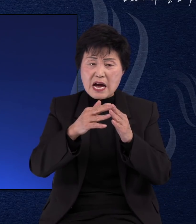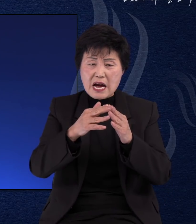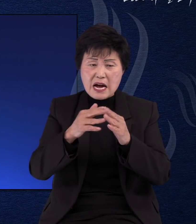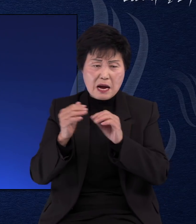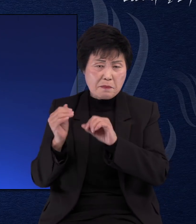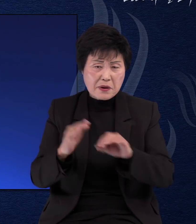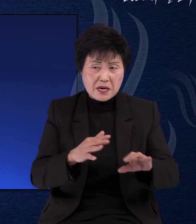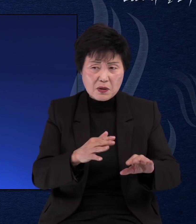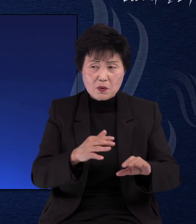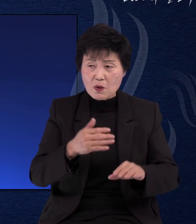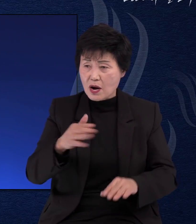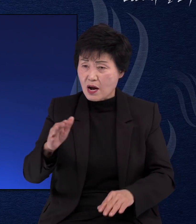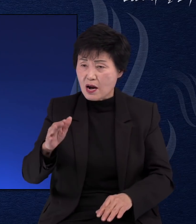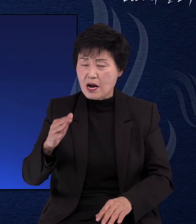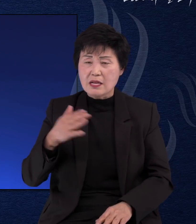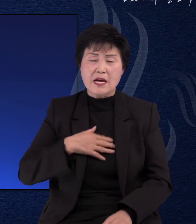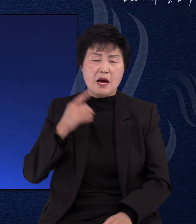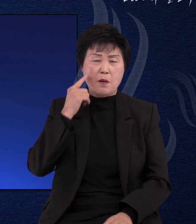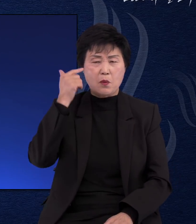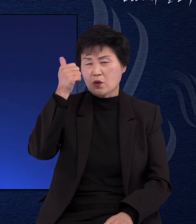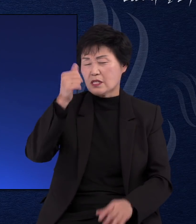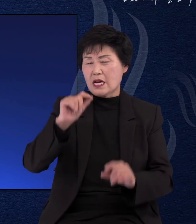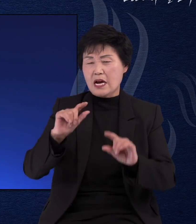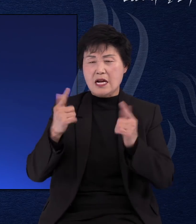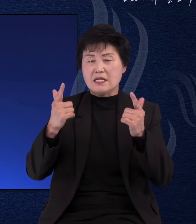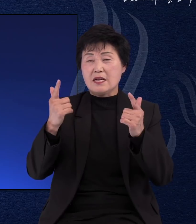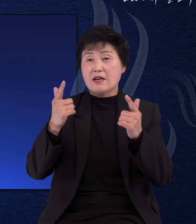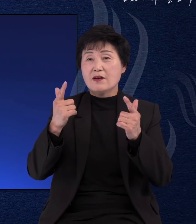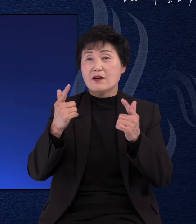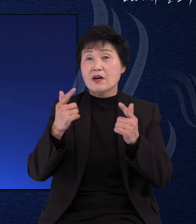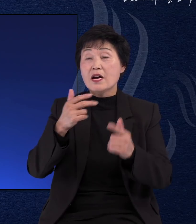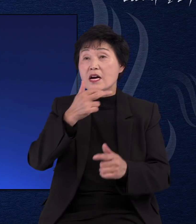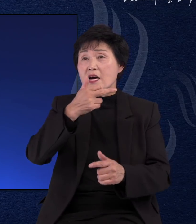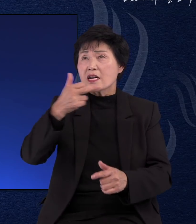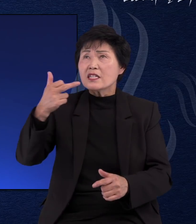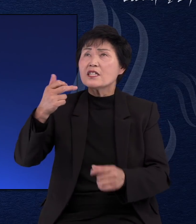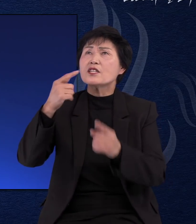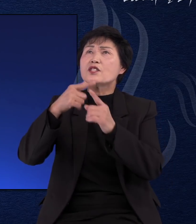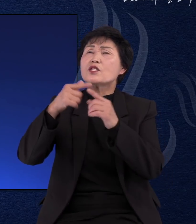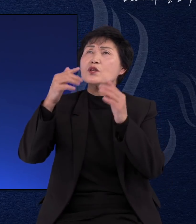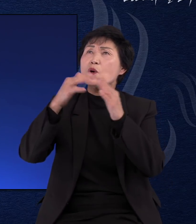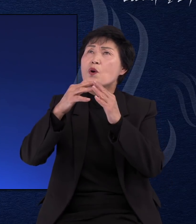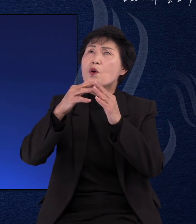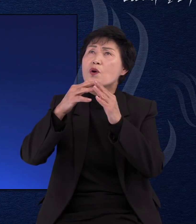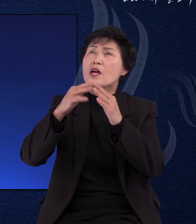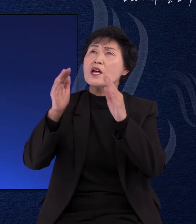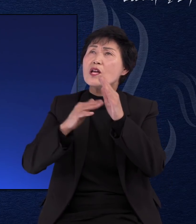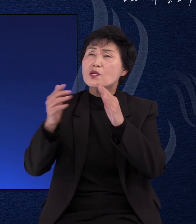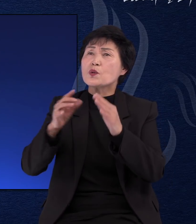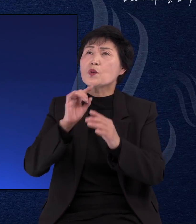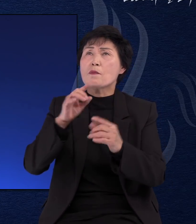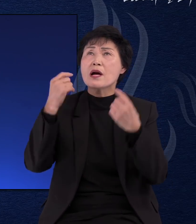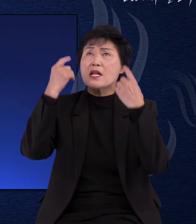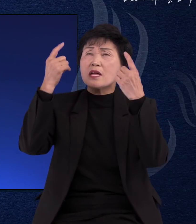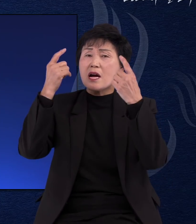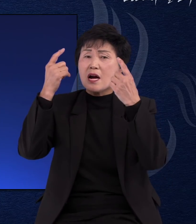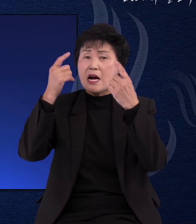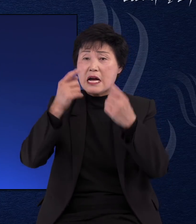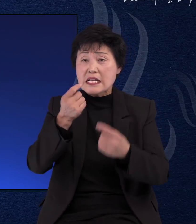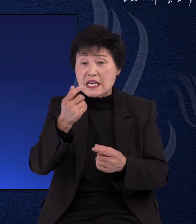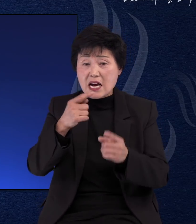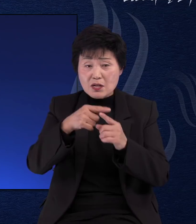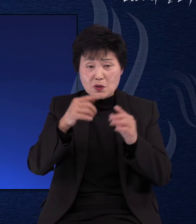제가 취직하는 것도 아닌데 큰 교회 성도만 양이고 제가 목양하는 성도를 어떻게 버리고 갈 수